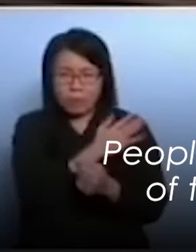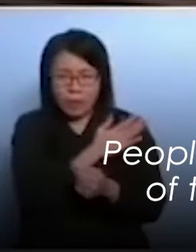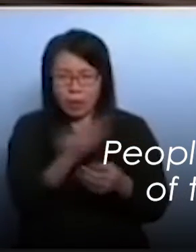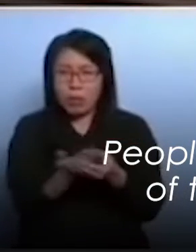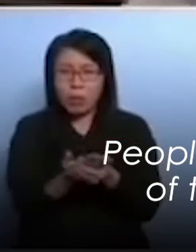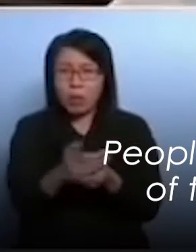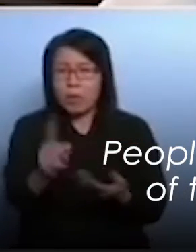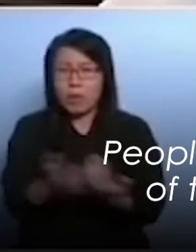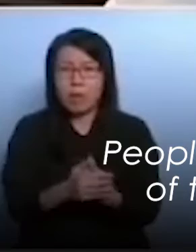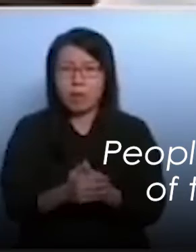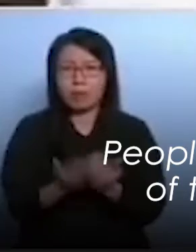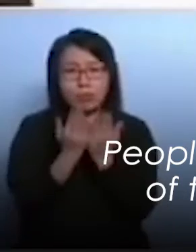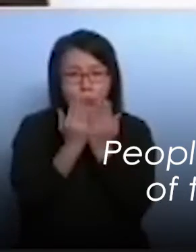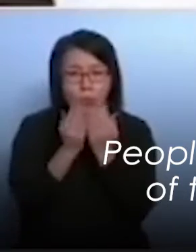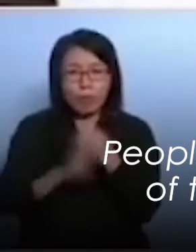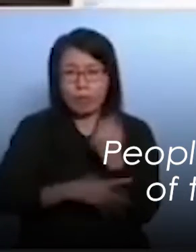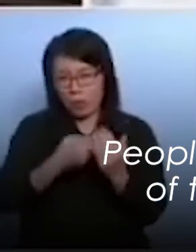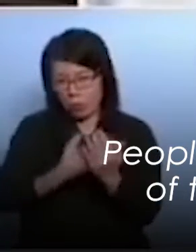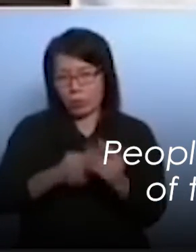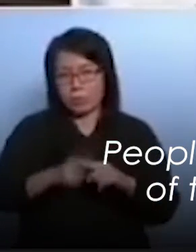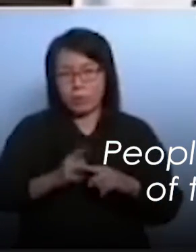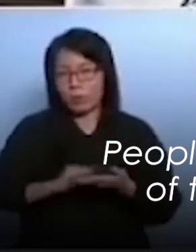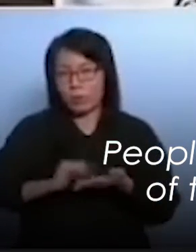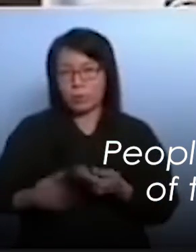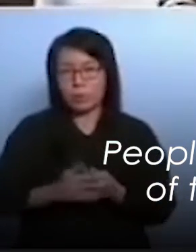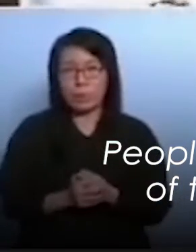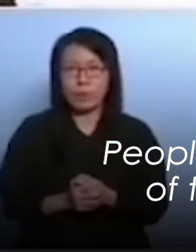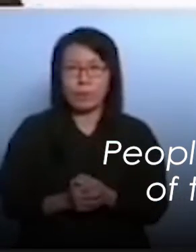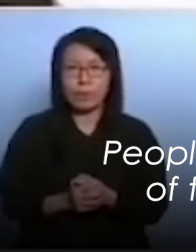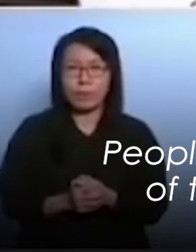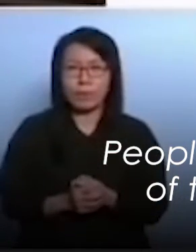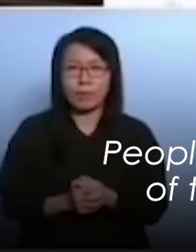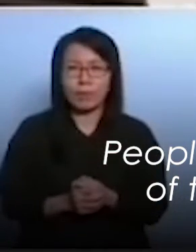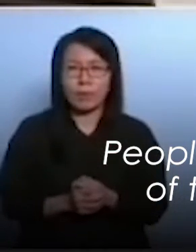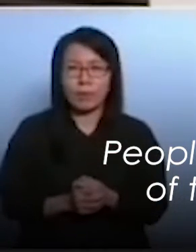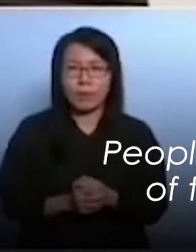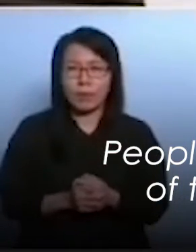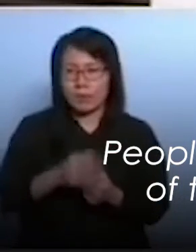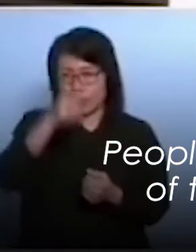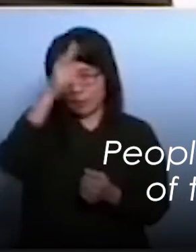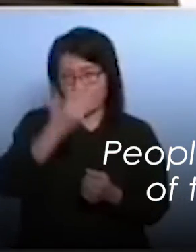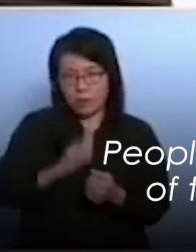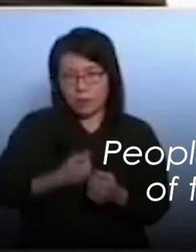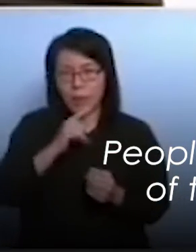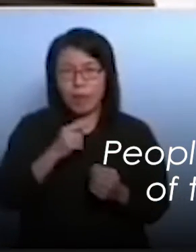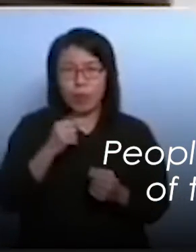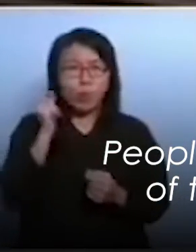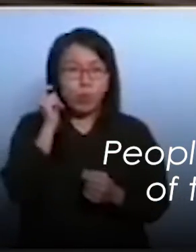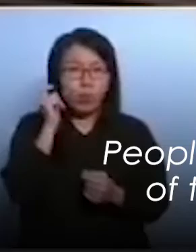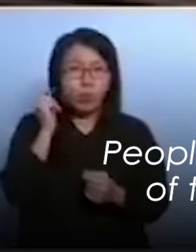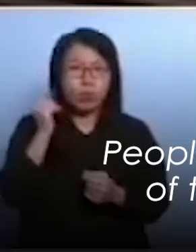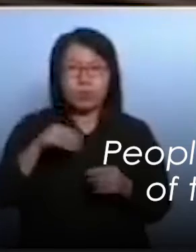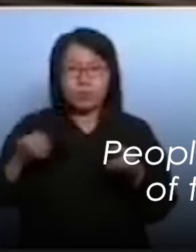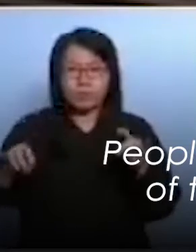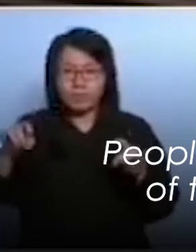好清楚，其實正義嘅女神 Lady of Justice， 佢嗰個眼係